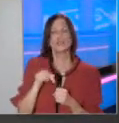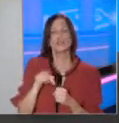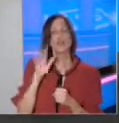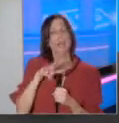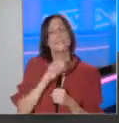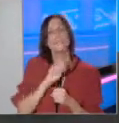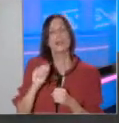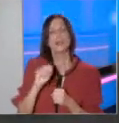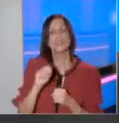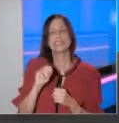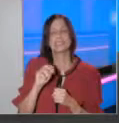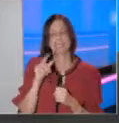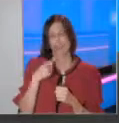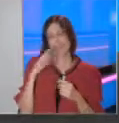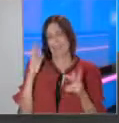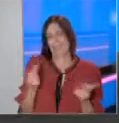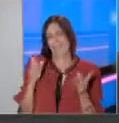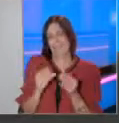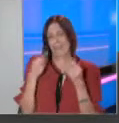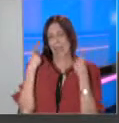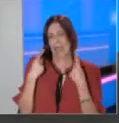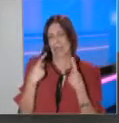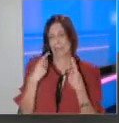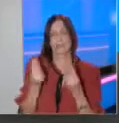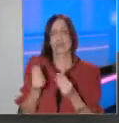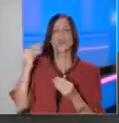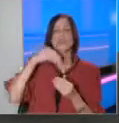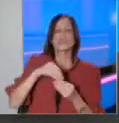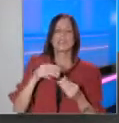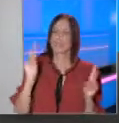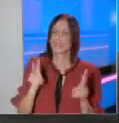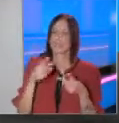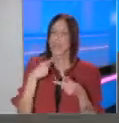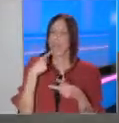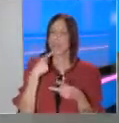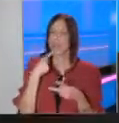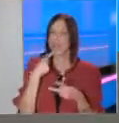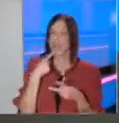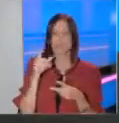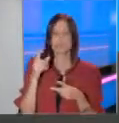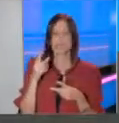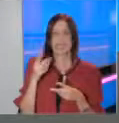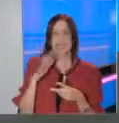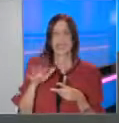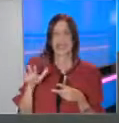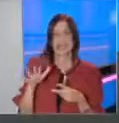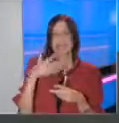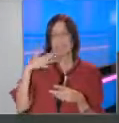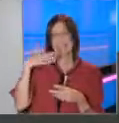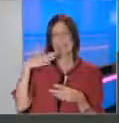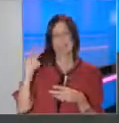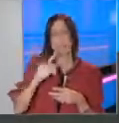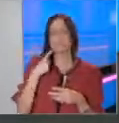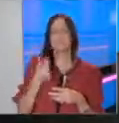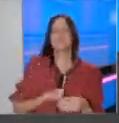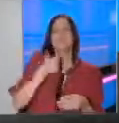העניין של טרף קל, אבל היותר חמור מזה, ואי אפשר להגיד שמדובר בעשבים שוטים. מדובר